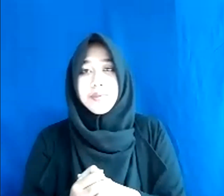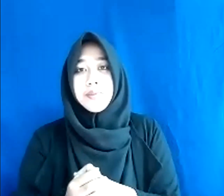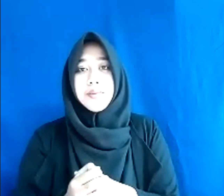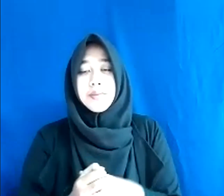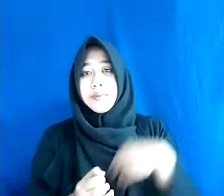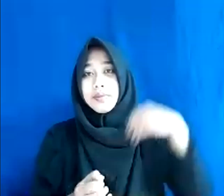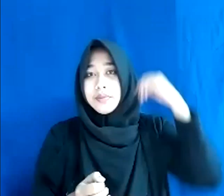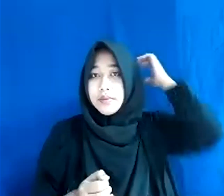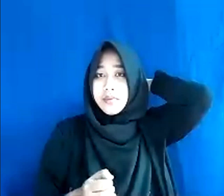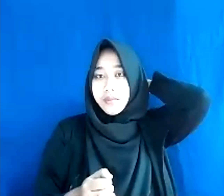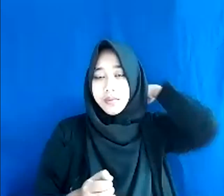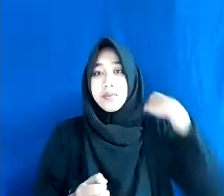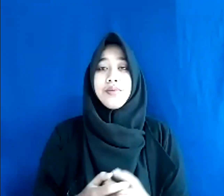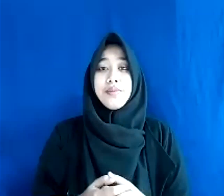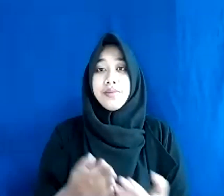Bapak Mas Hudi.